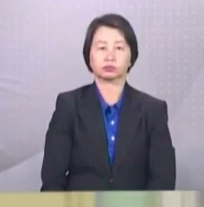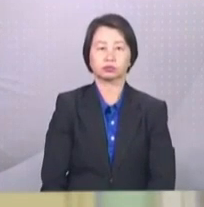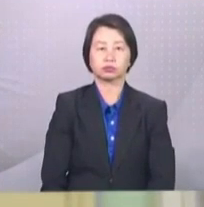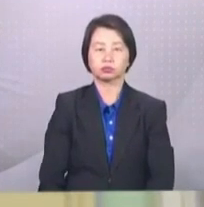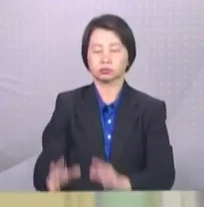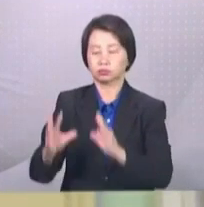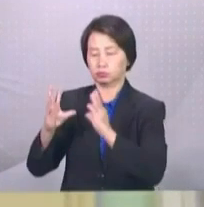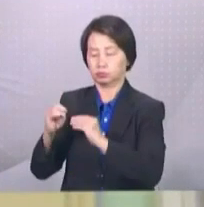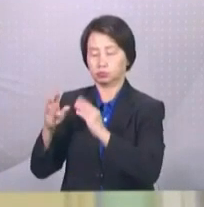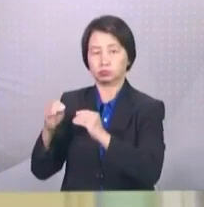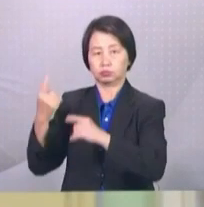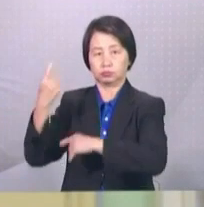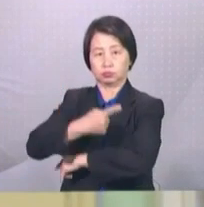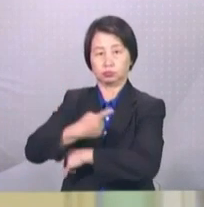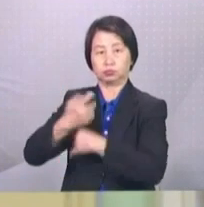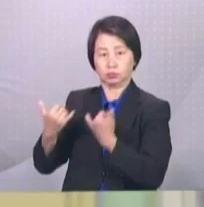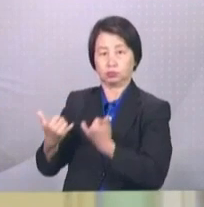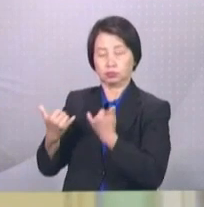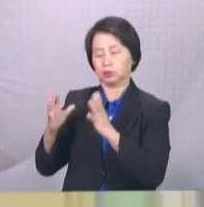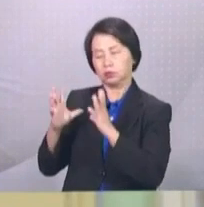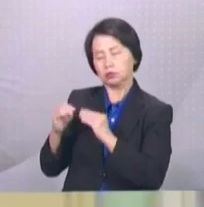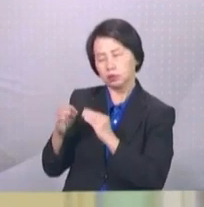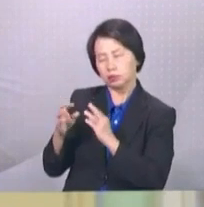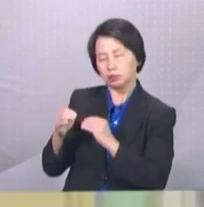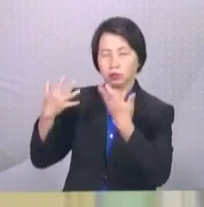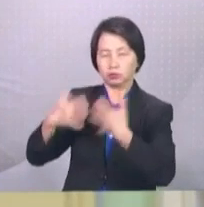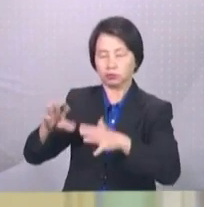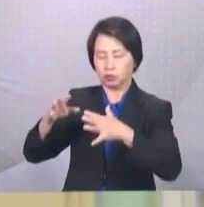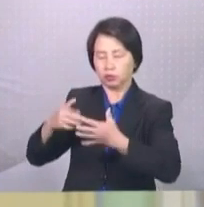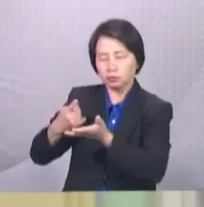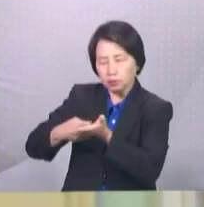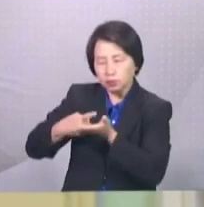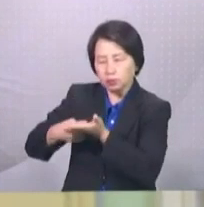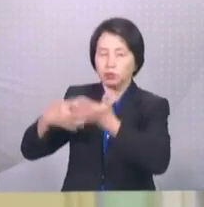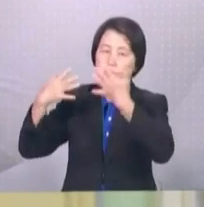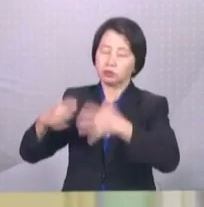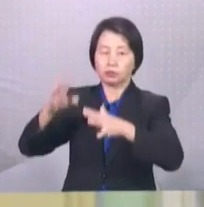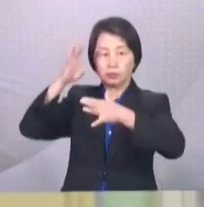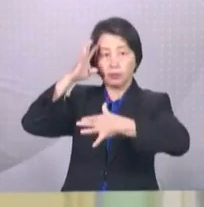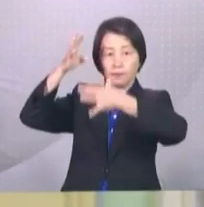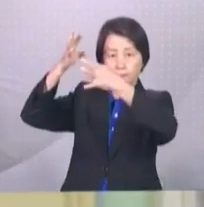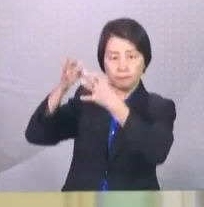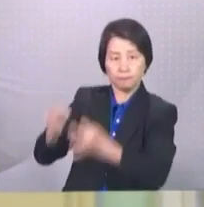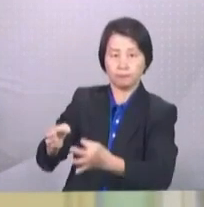hari ini juga telah pun memutuskan bahwa